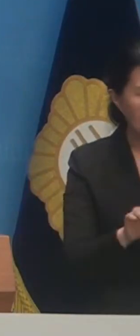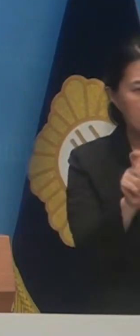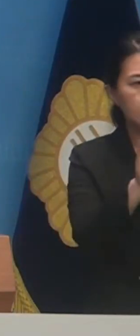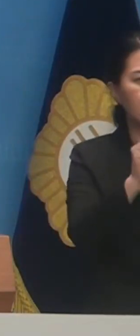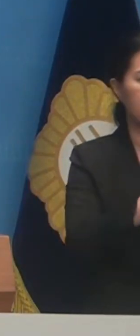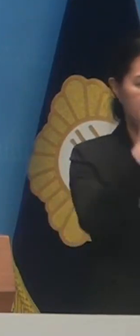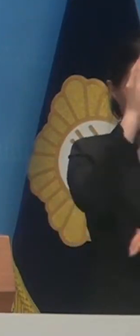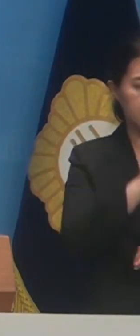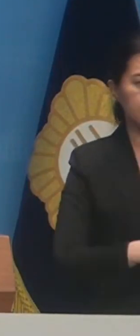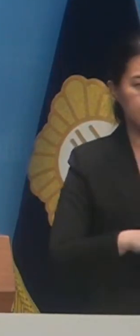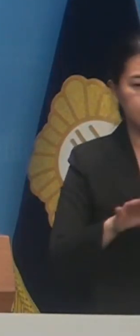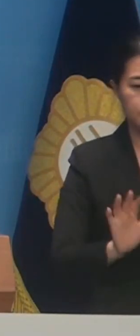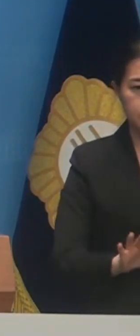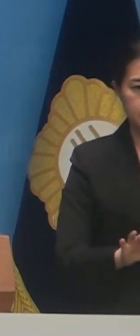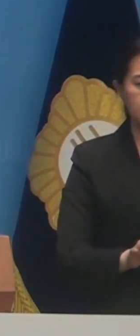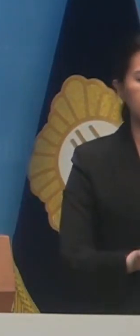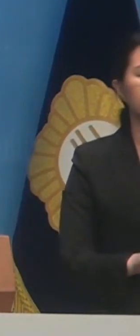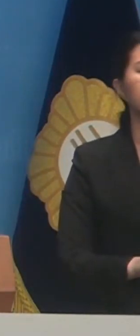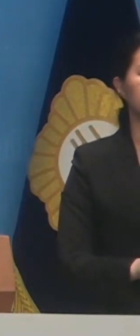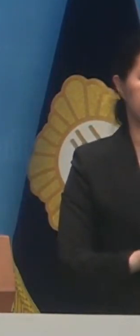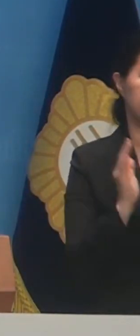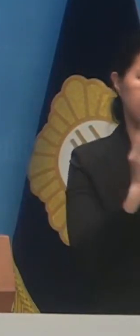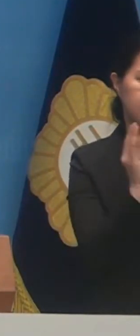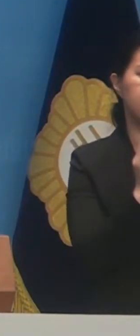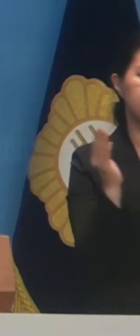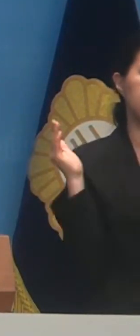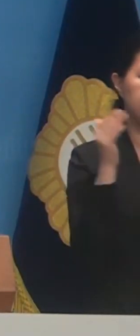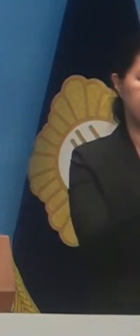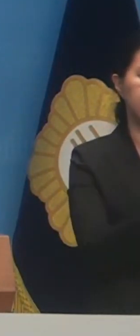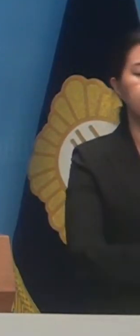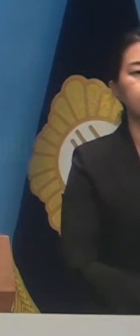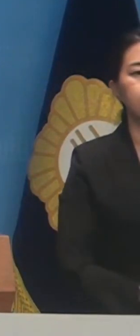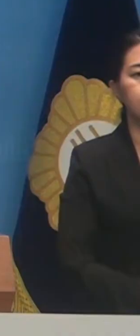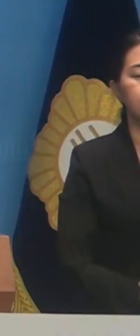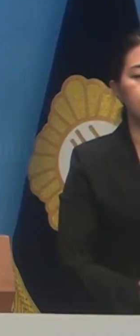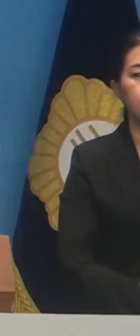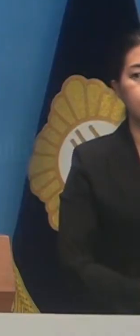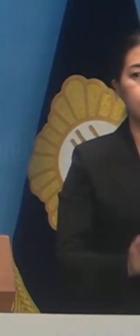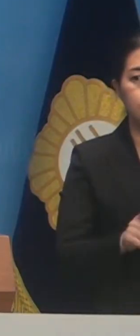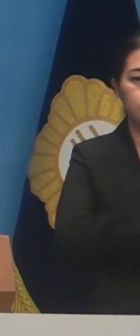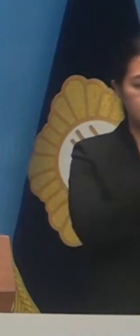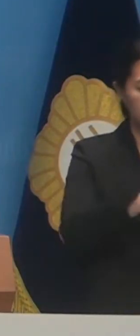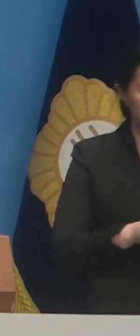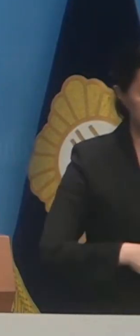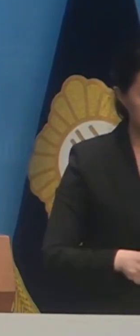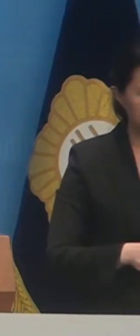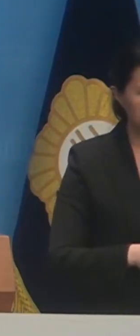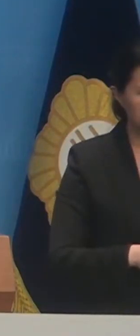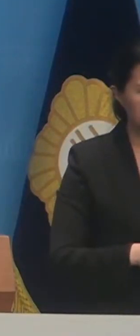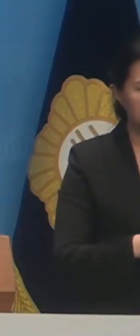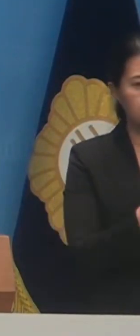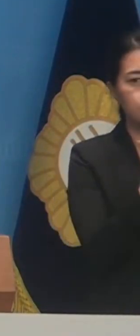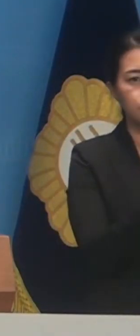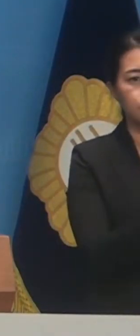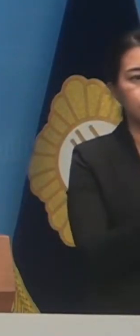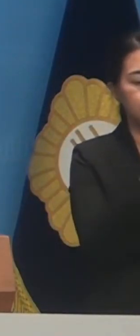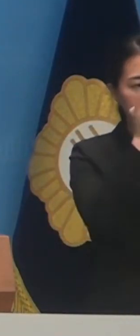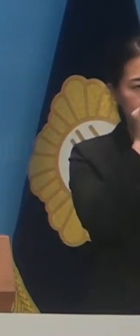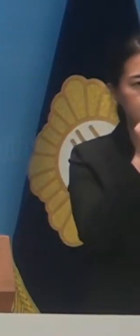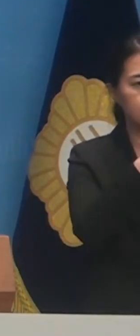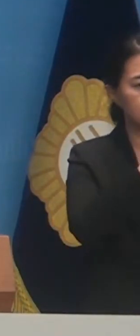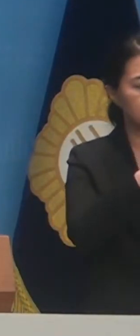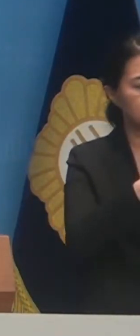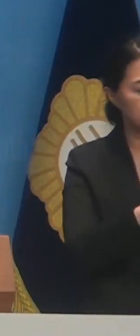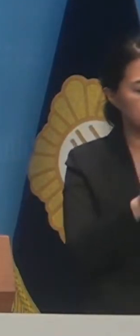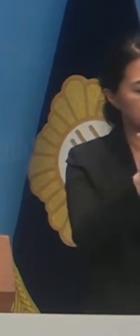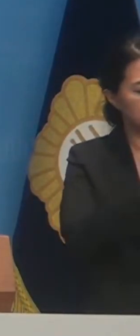명을 돌파했고 지금 현재 11만 정도에 달하는 상황입니다. 저희가 서명 용지를 좀 뽑아왔습니다. 몇 개를 좀